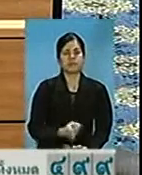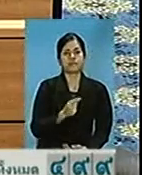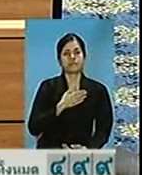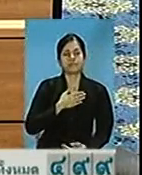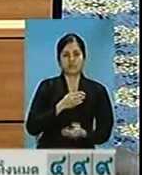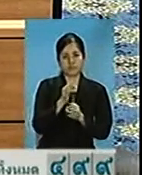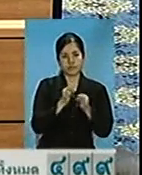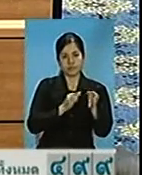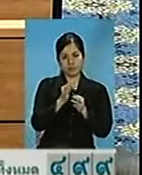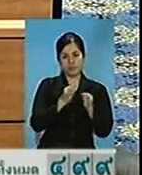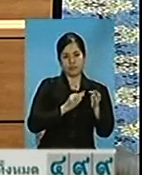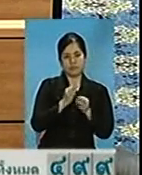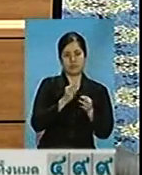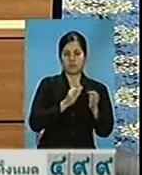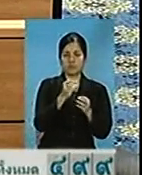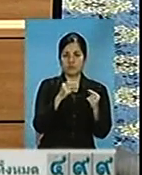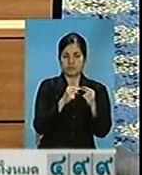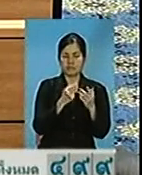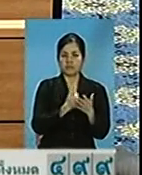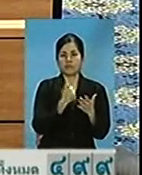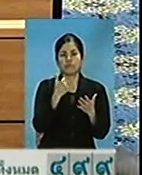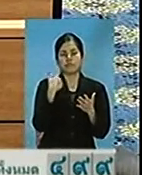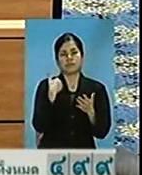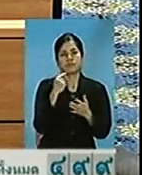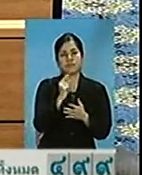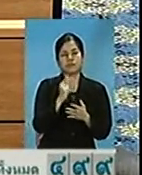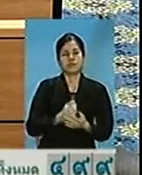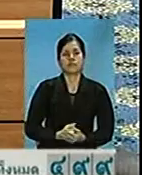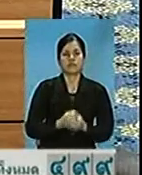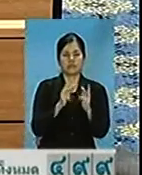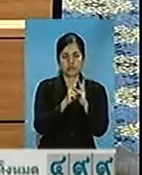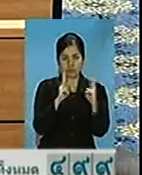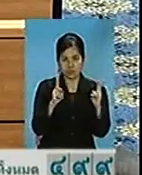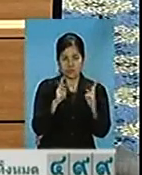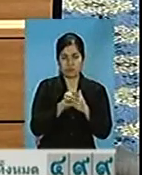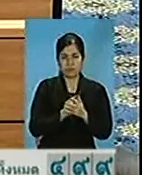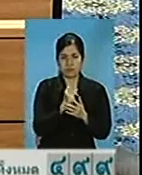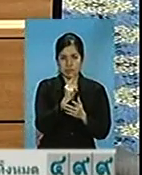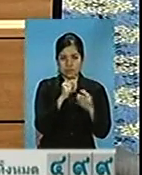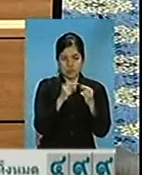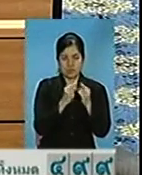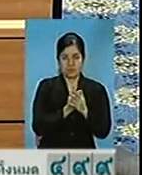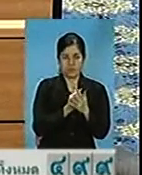ความเป็นอย่างอื่นไปไม่ได้ที่กรรมธิการไม่กล้าที่จะแม้กระทั่งจะ